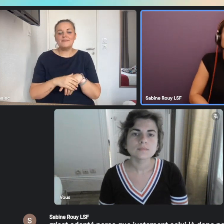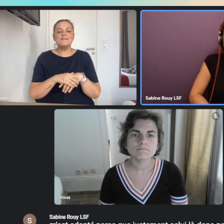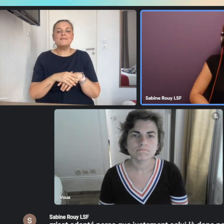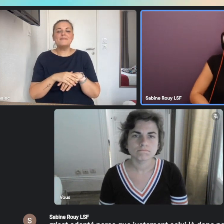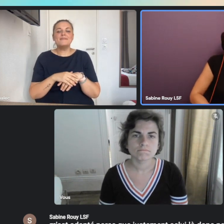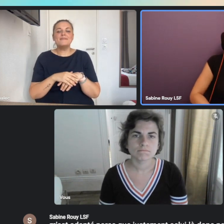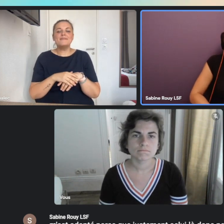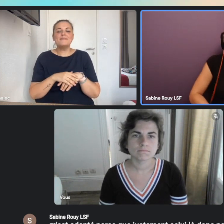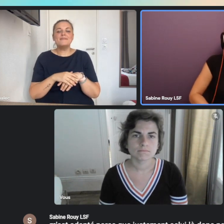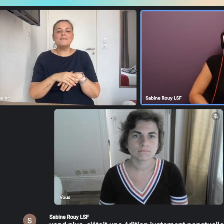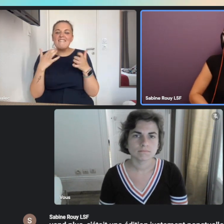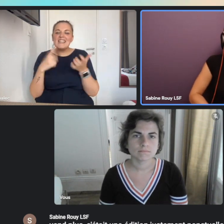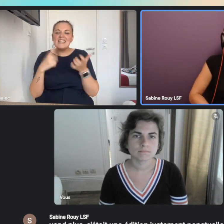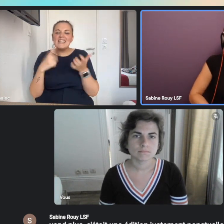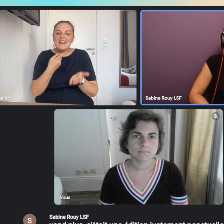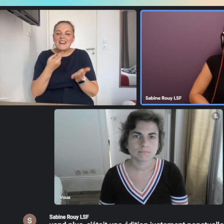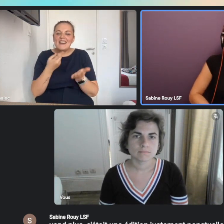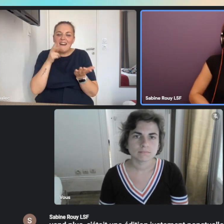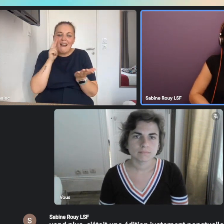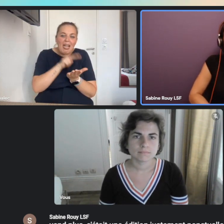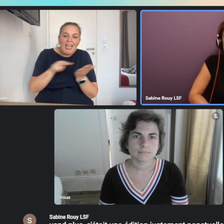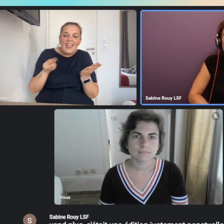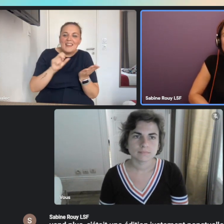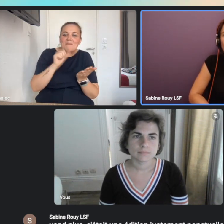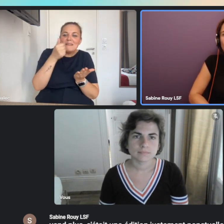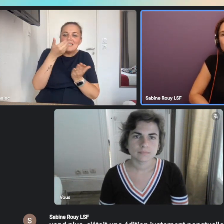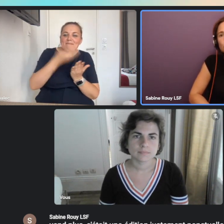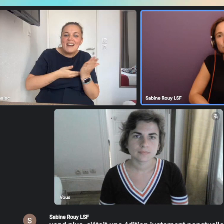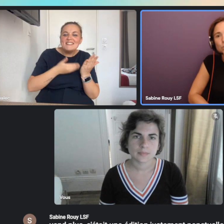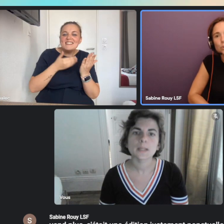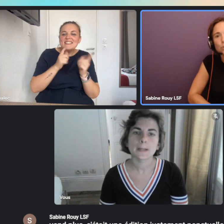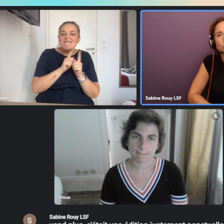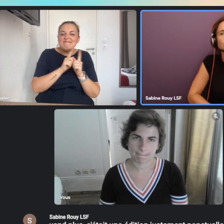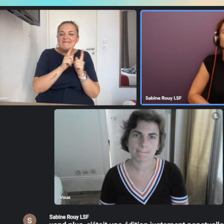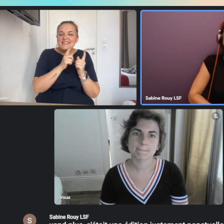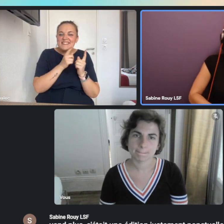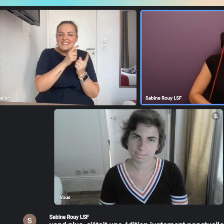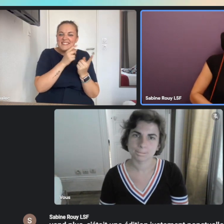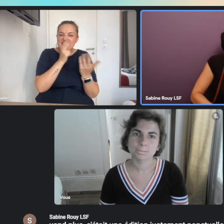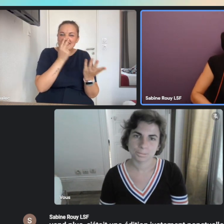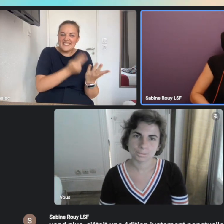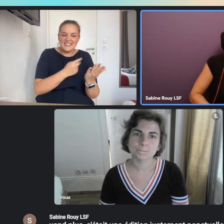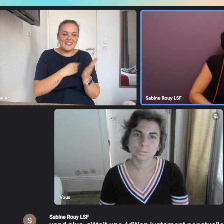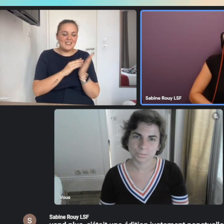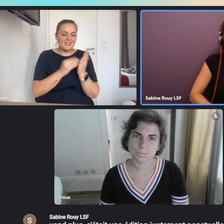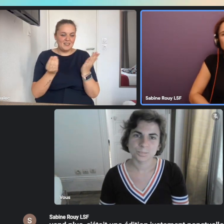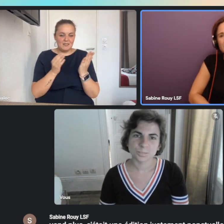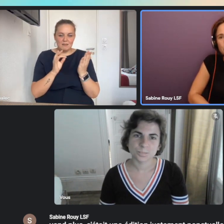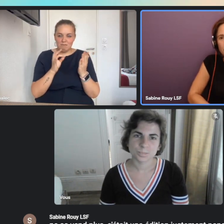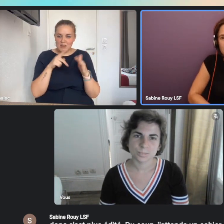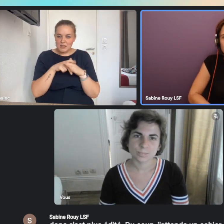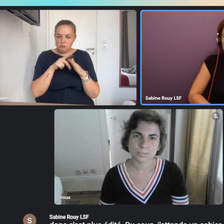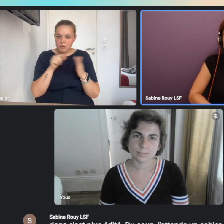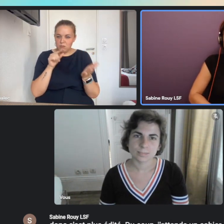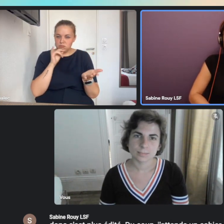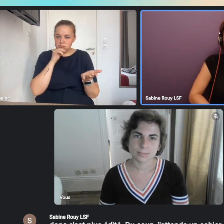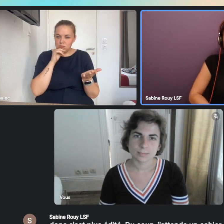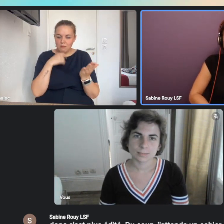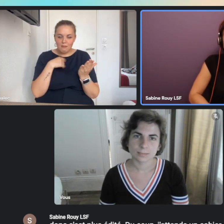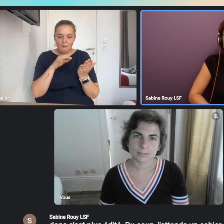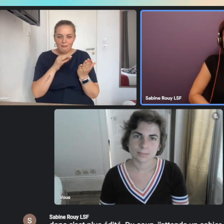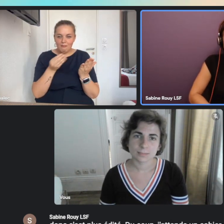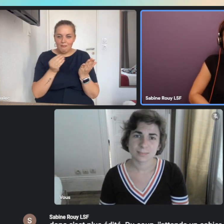je dirais il y a quelques jours, j'avais envie justement de regarder, la première page, de voir ce qu'il en était et j'ai